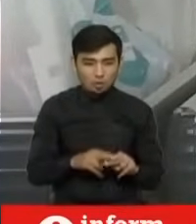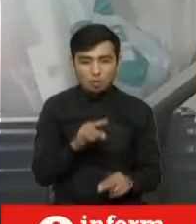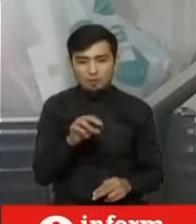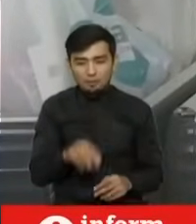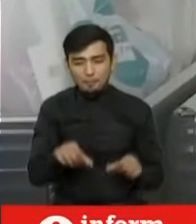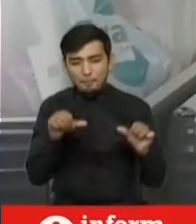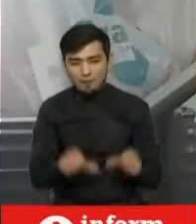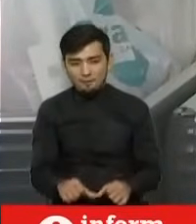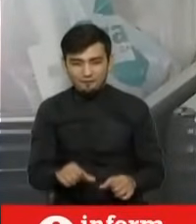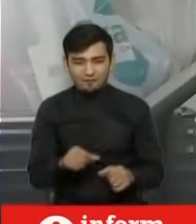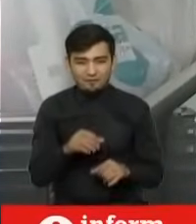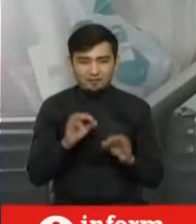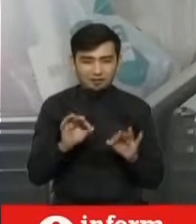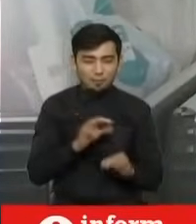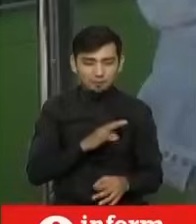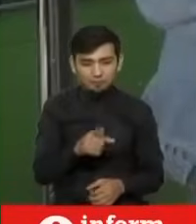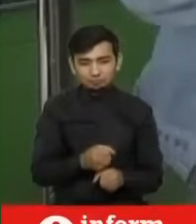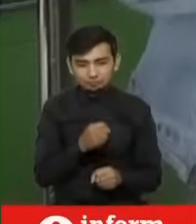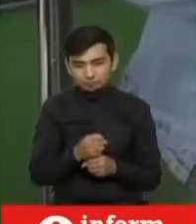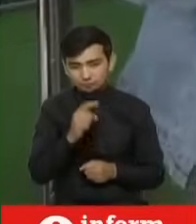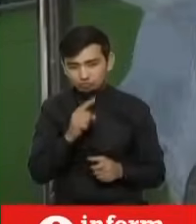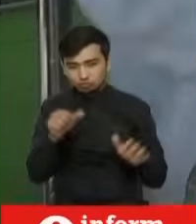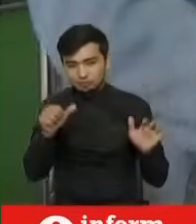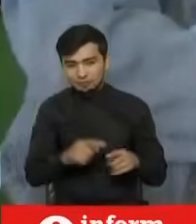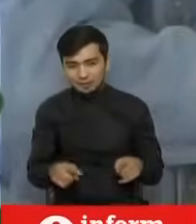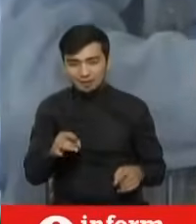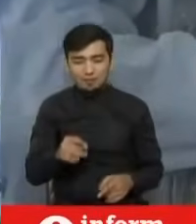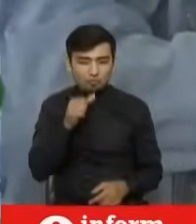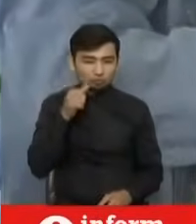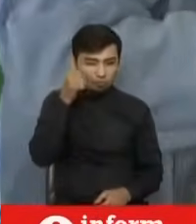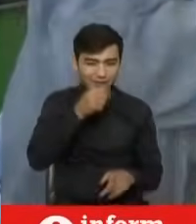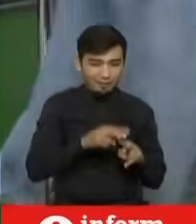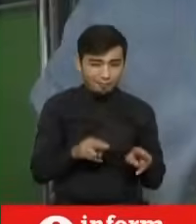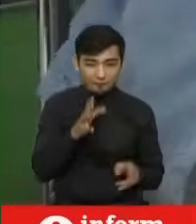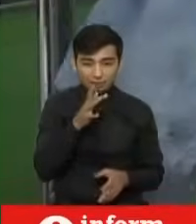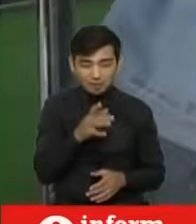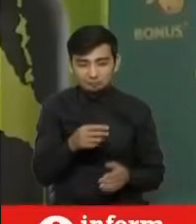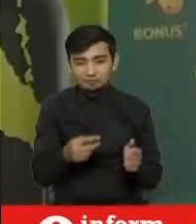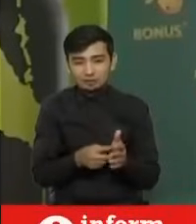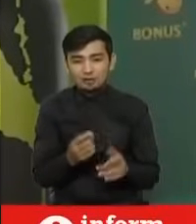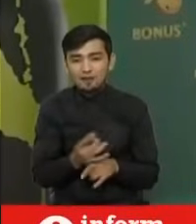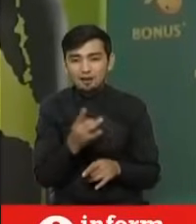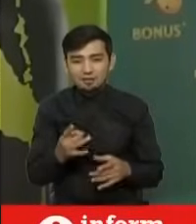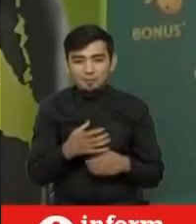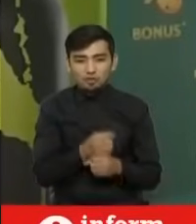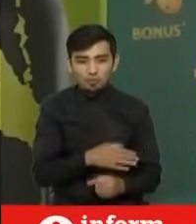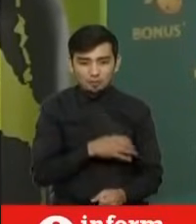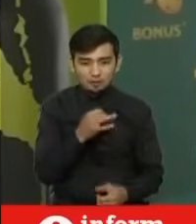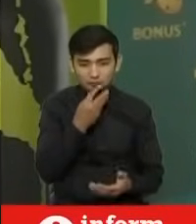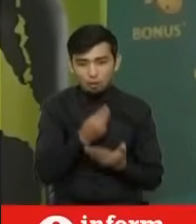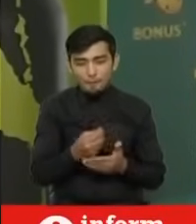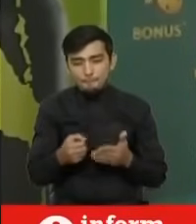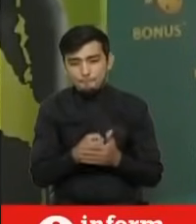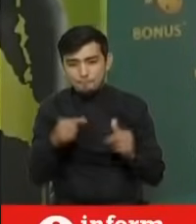прав потребителей это Результаты работы за полгода в прошлом году за такой же период сумма была почти в два раза меньше отстаивать свои